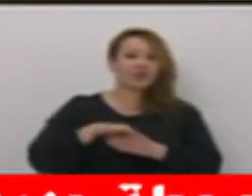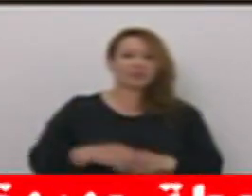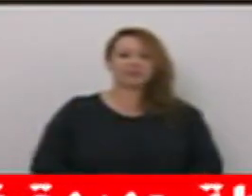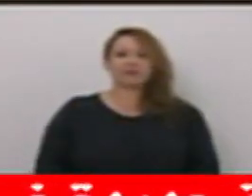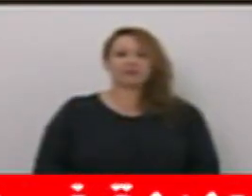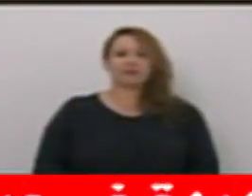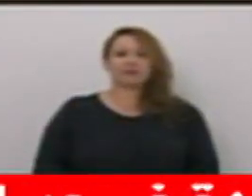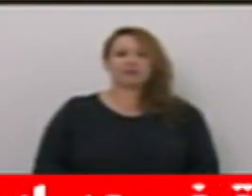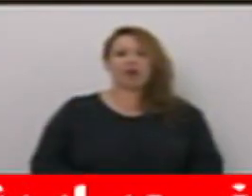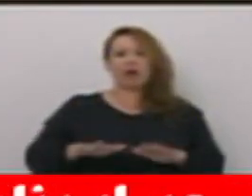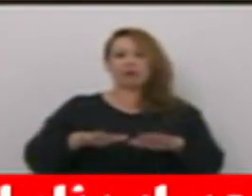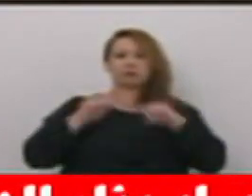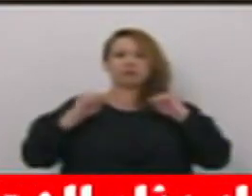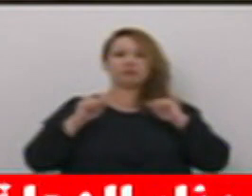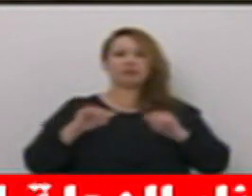الممتنعون.